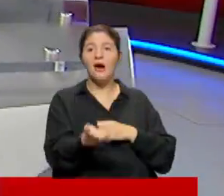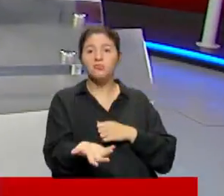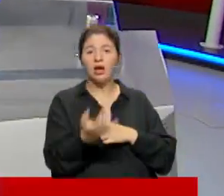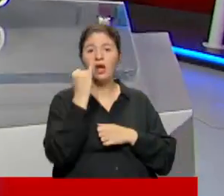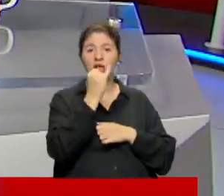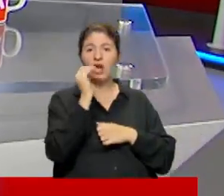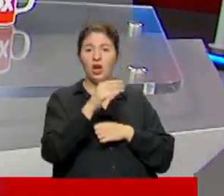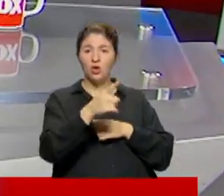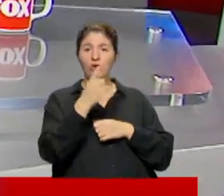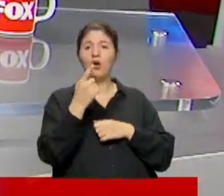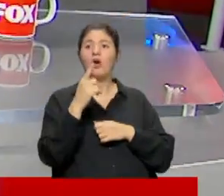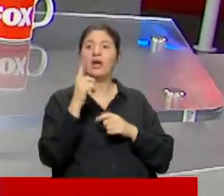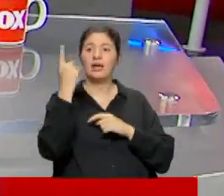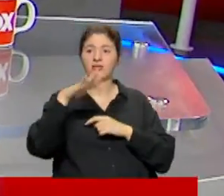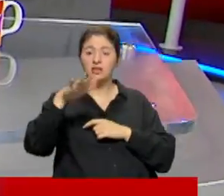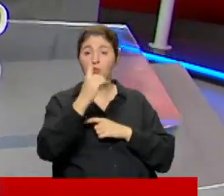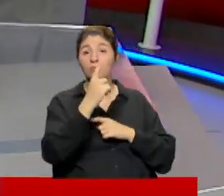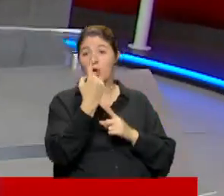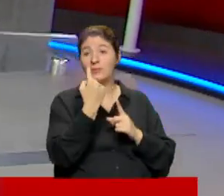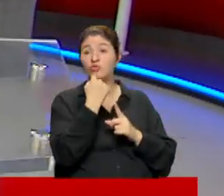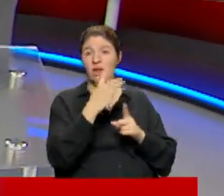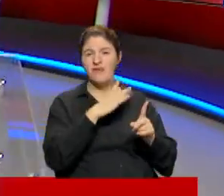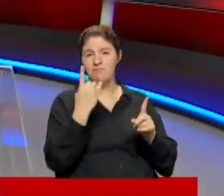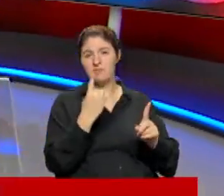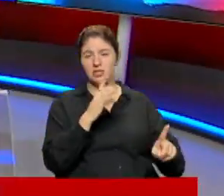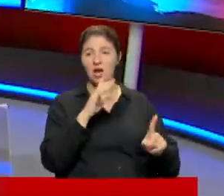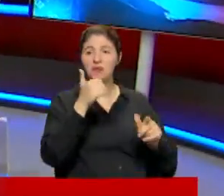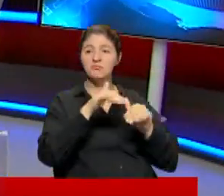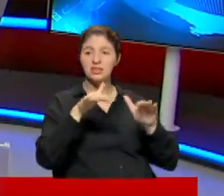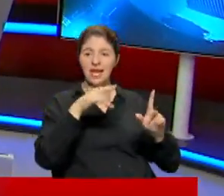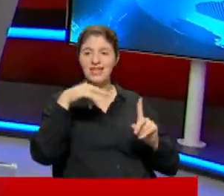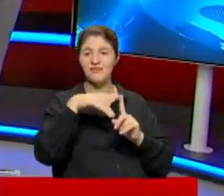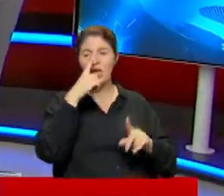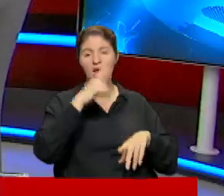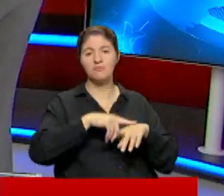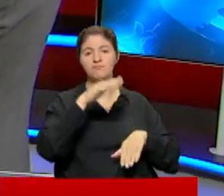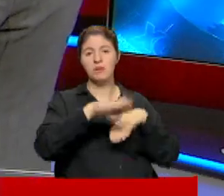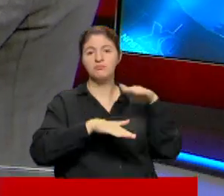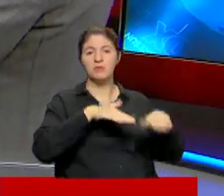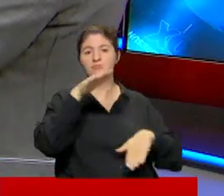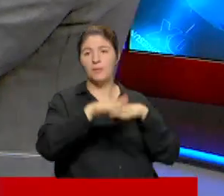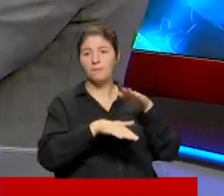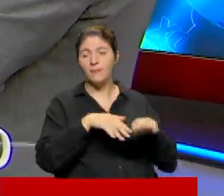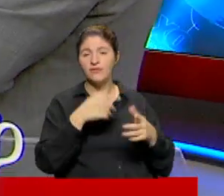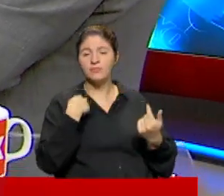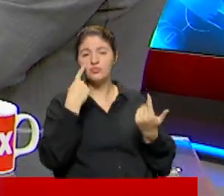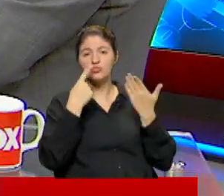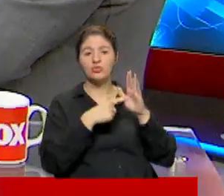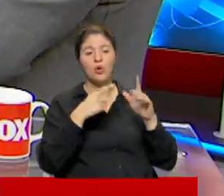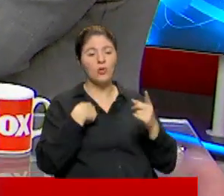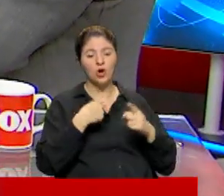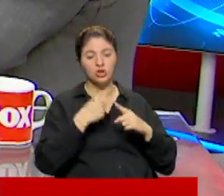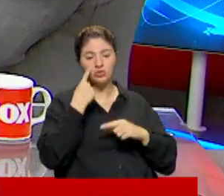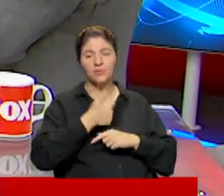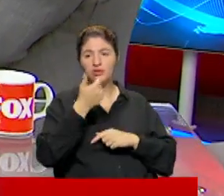eleştirileri de geliyor ökter cephesinden Yalnız şöyle bir vurgu var altılı masa hedefine emin adımlarla ilerlemektedir ve göstereceğimiz ortak